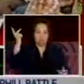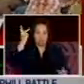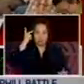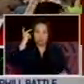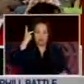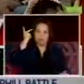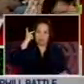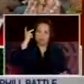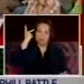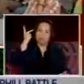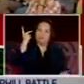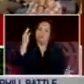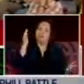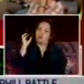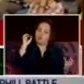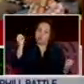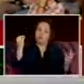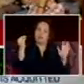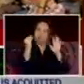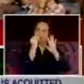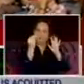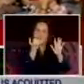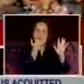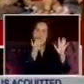natin kung anong loopholes nila sa SALN.